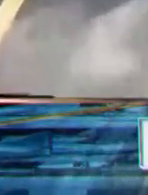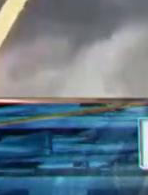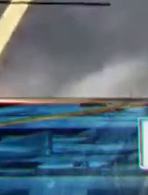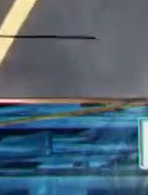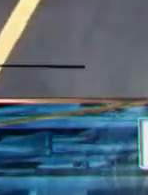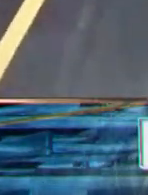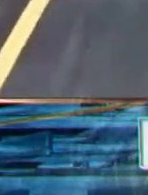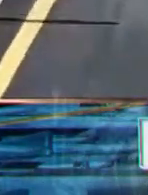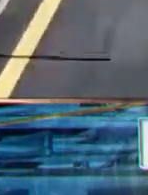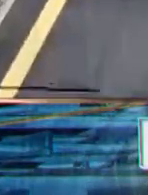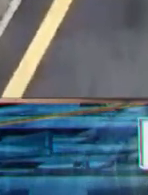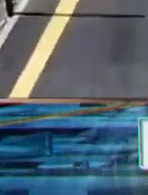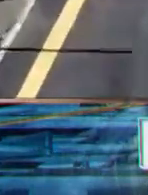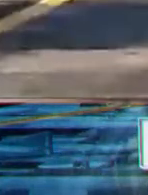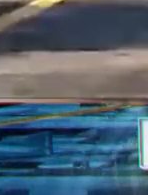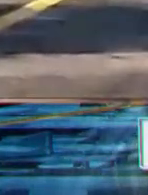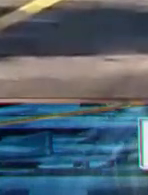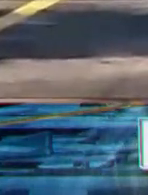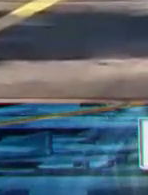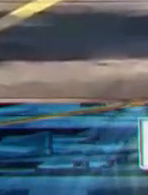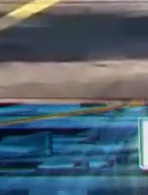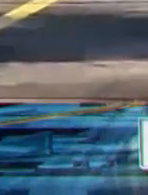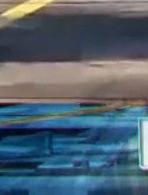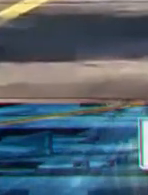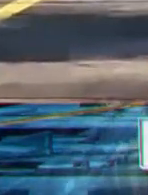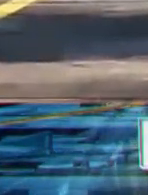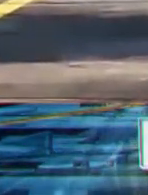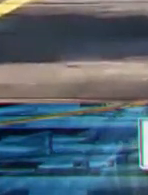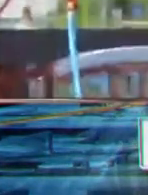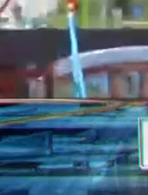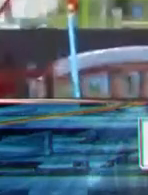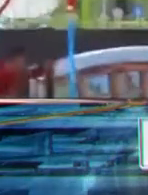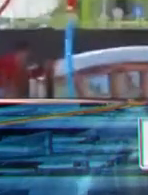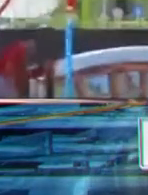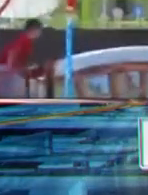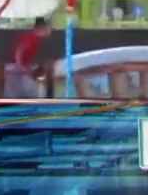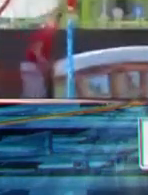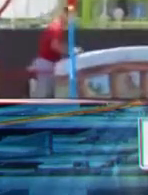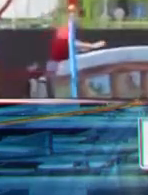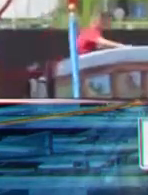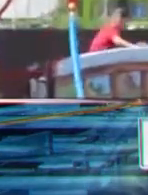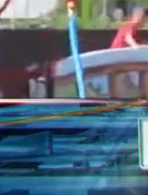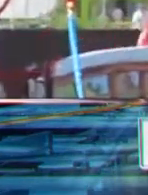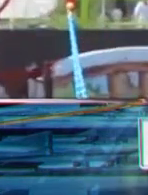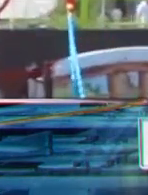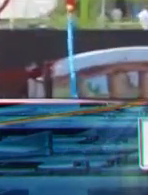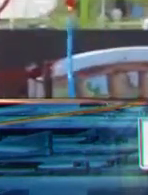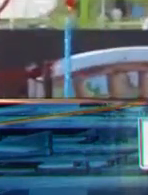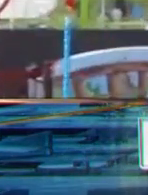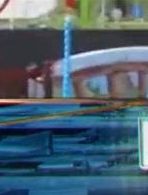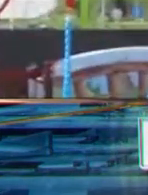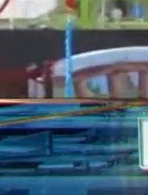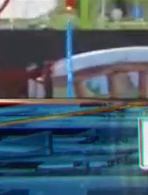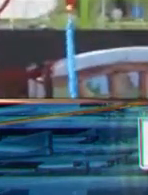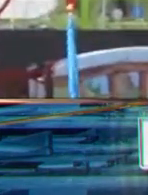Бар жақсылық балаға. Қаскелең қаласында скейтборд парк, балалар саябағы ашылды. Бұл біздің осы Қаскелең қаласына тартуымыз деп айтуға болады. Әрине, біз